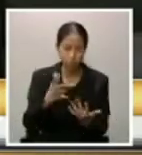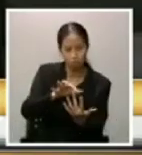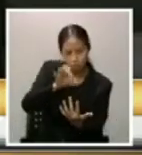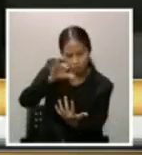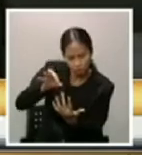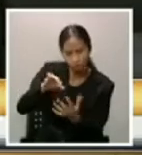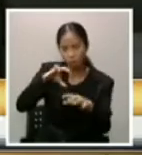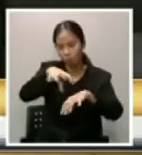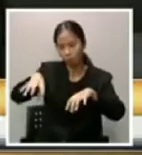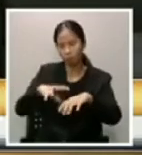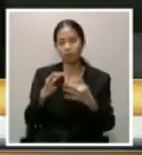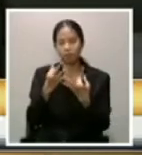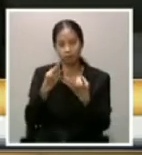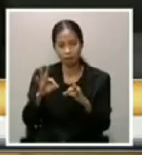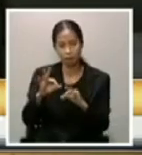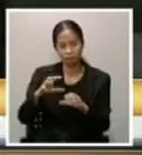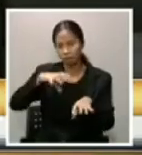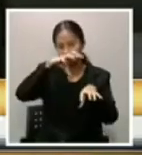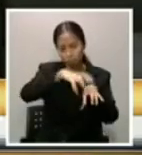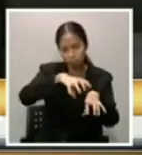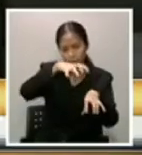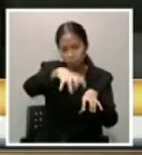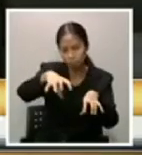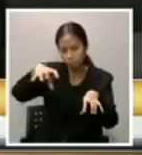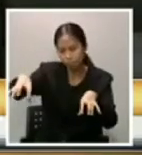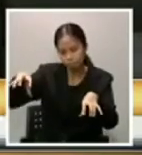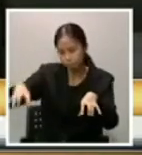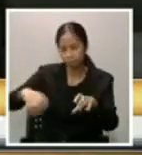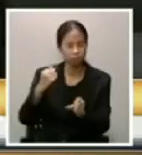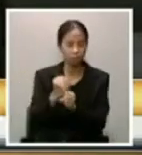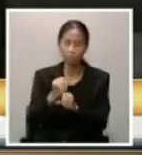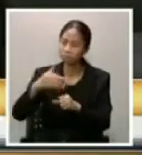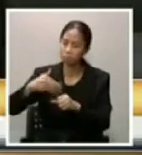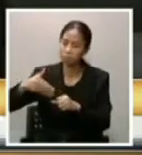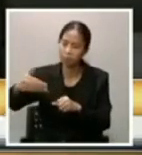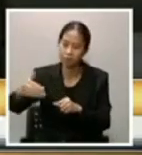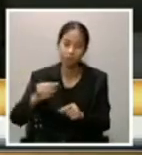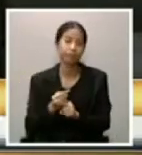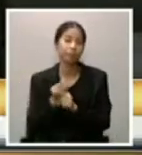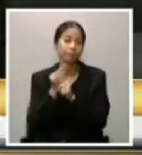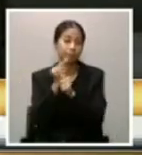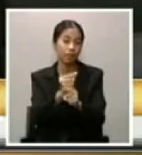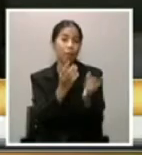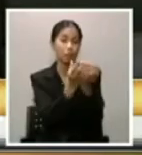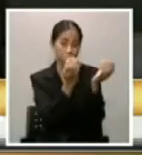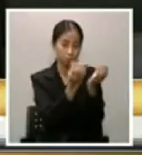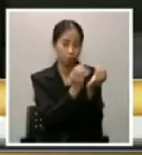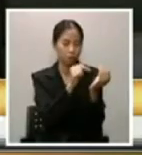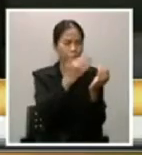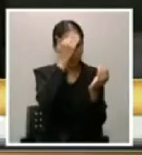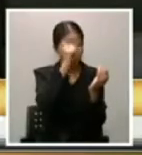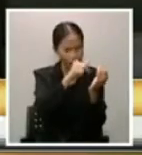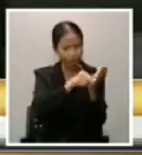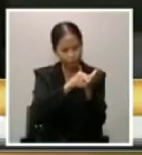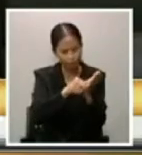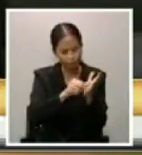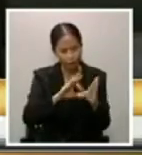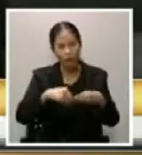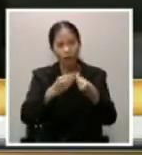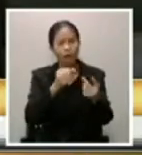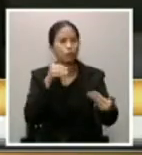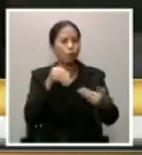อิสระอื่นๆไปเรื่อยๆโดยถูกต้องตามรัฐธรรมนูญที่ออกแบบมาเพื่อคสช.ผมอยาก